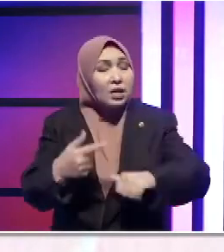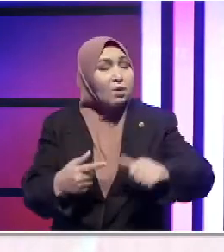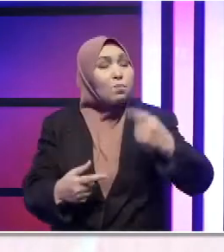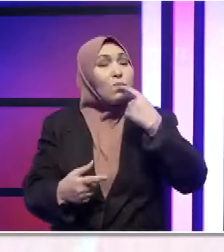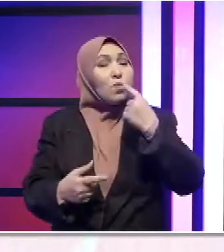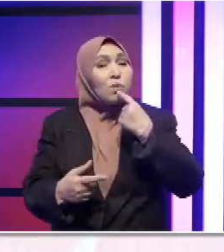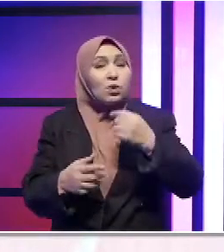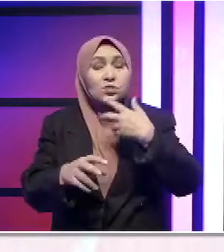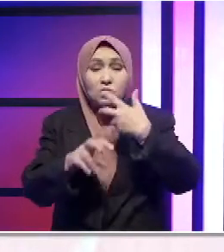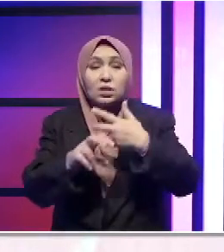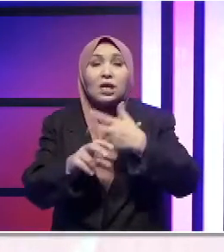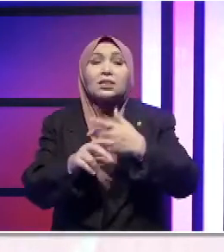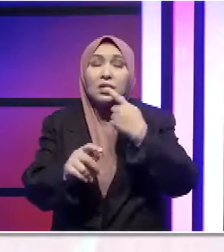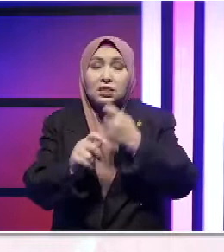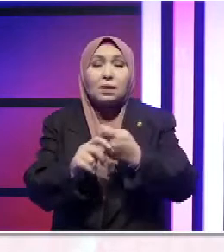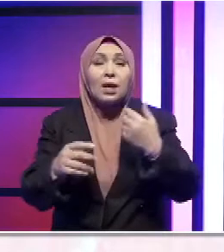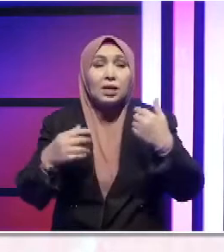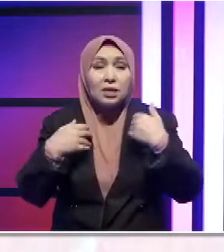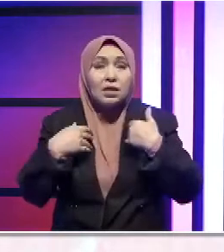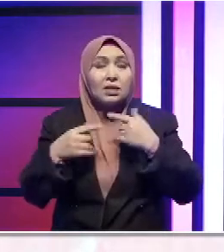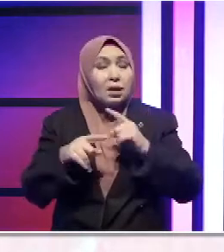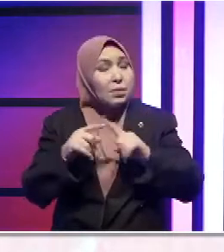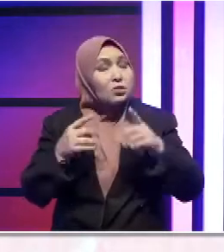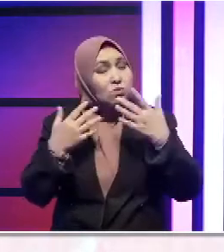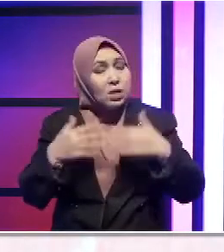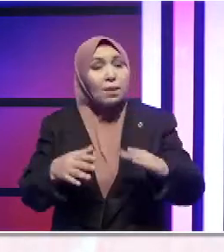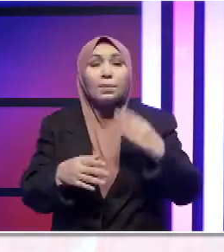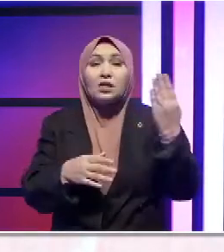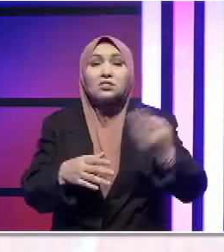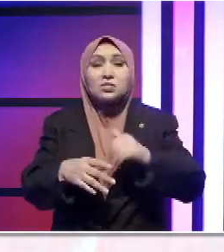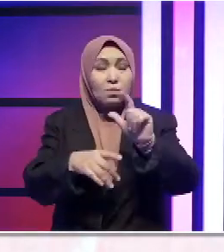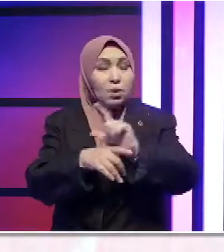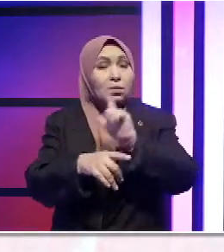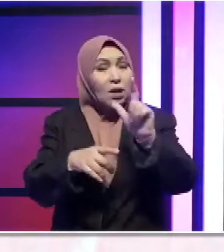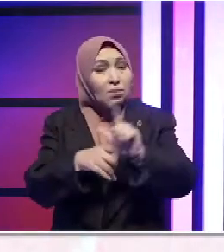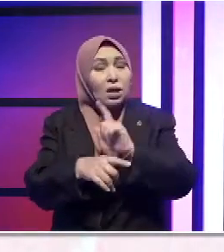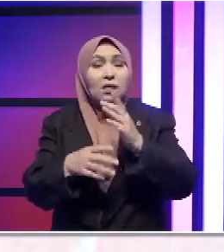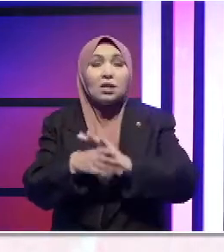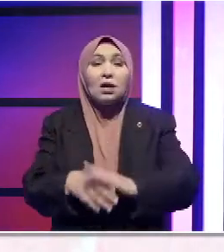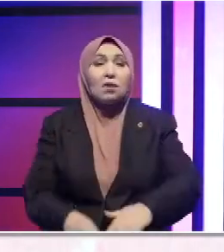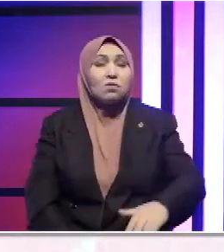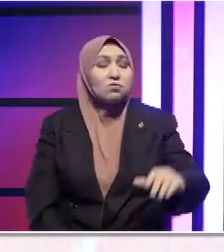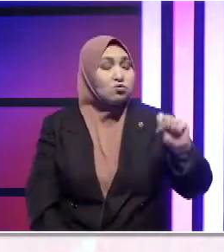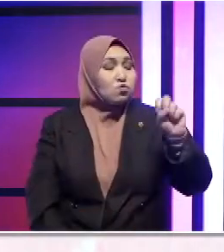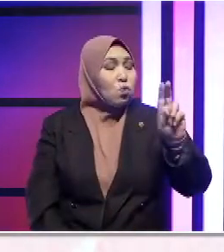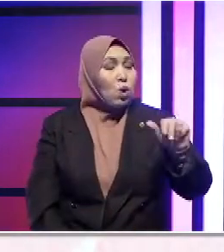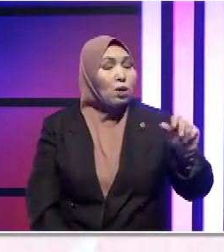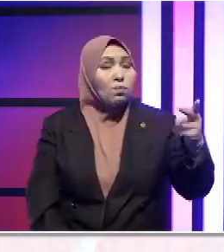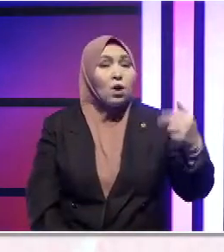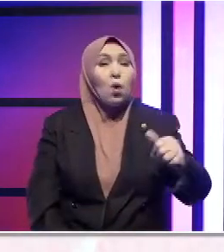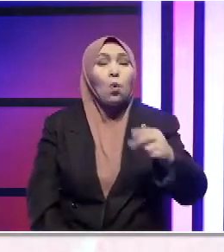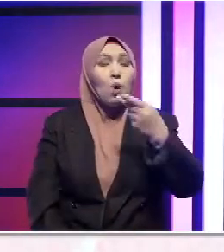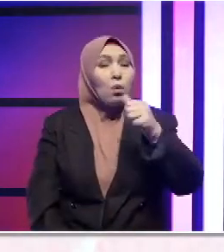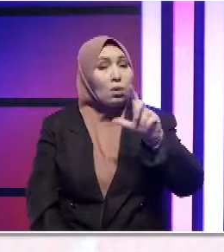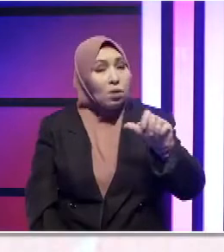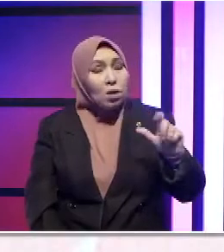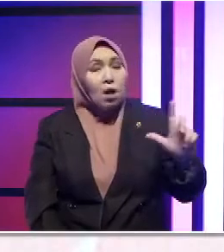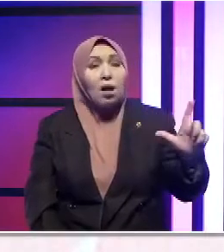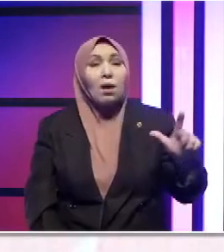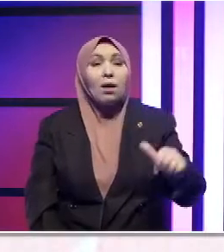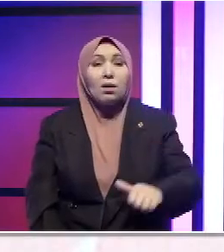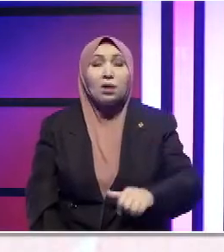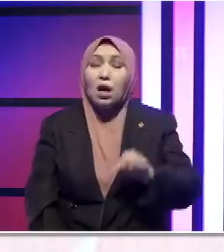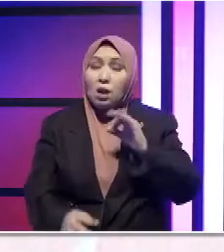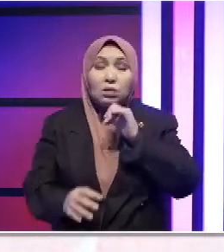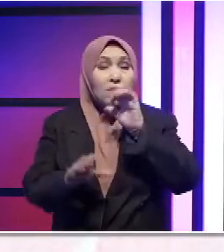kesukaran tetap dirasai tapi dah biasa latihan menjadi mudah subhanallahu wa Allah akan jelas